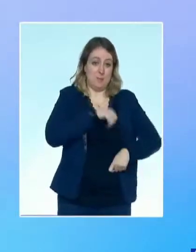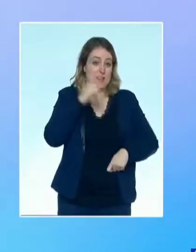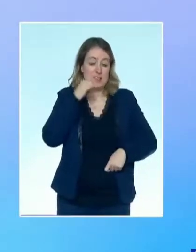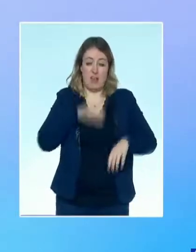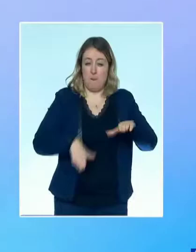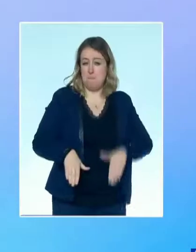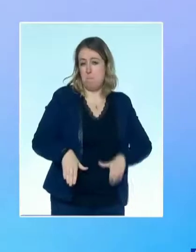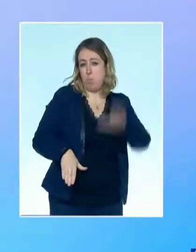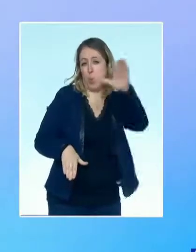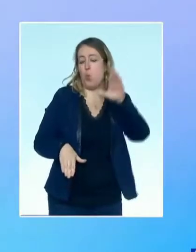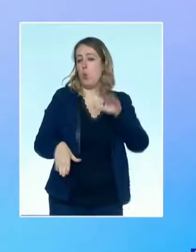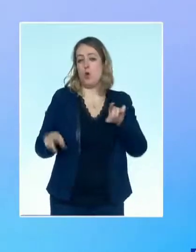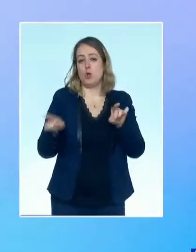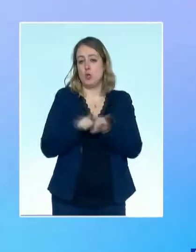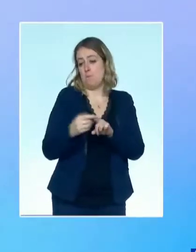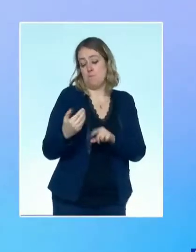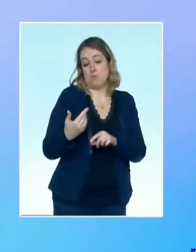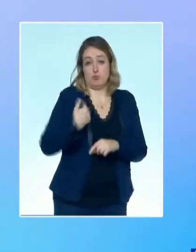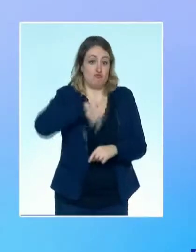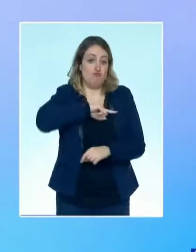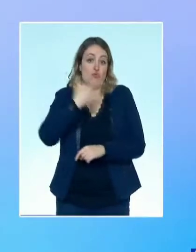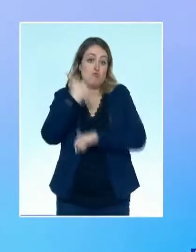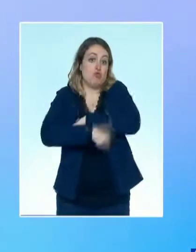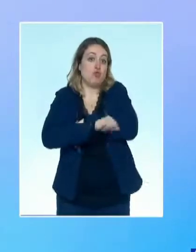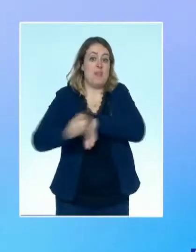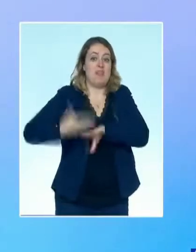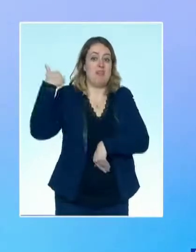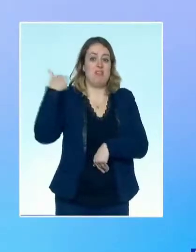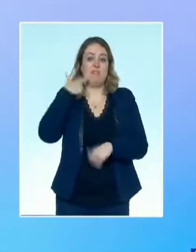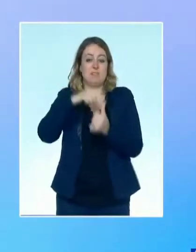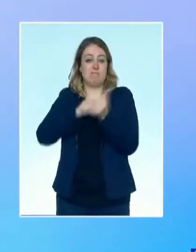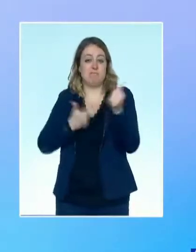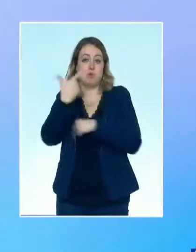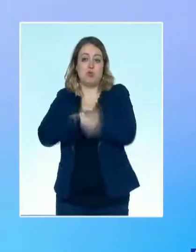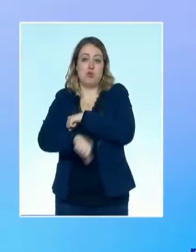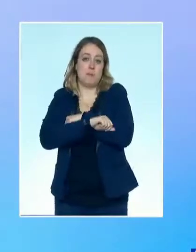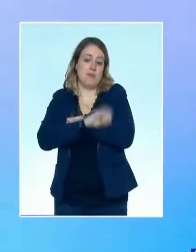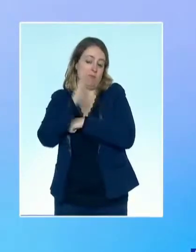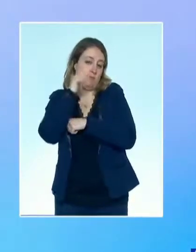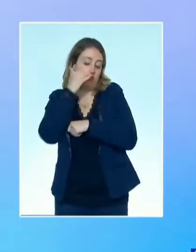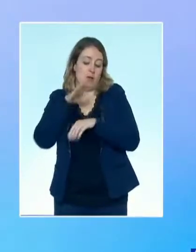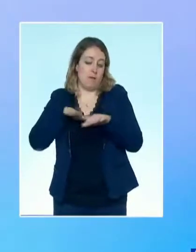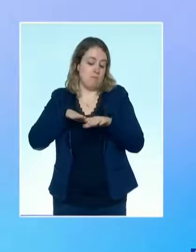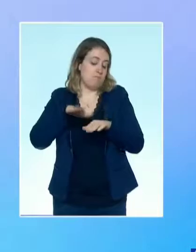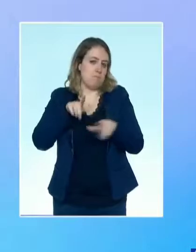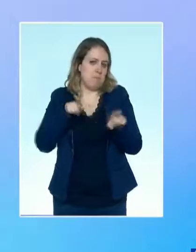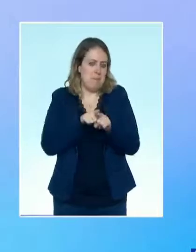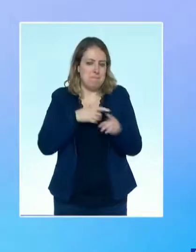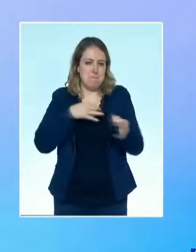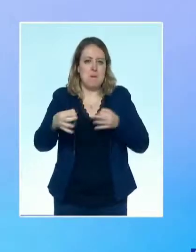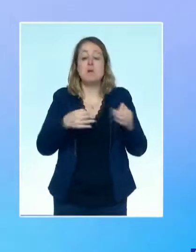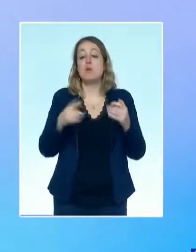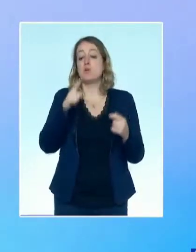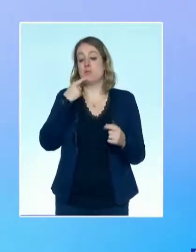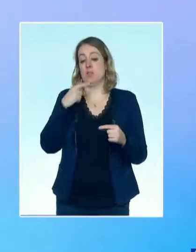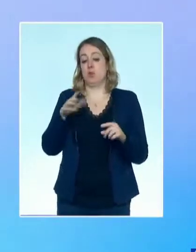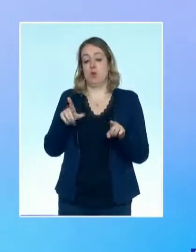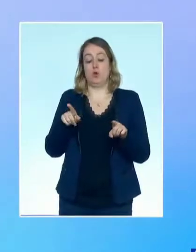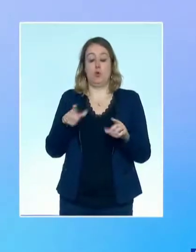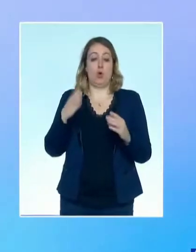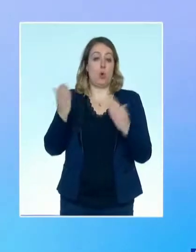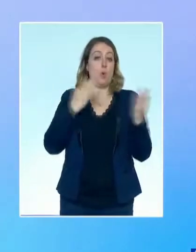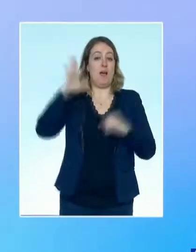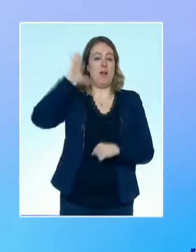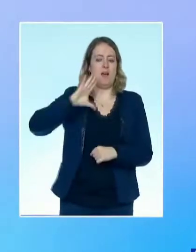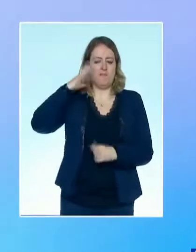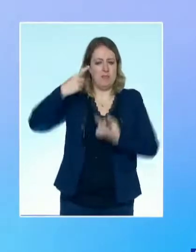même allure que celle que nous avons connue il y a environ 2 semaines. Donc il y a ce décalage qui fait que le virus y circule aussi. Donc on n'est pas dans des situations qu'on a pu connaître auparavant où vous aviez un pays. Mais